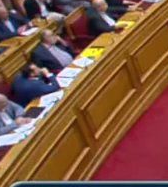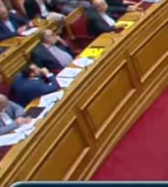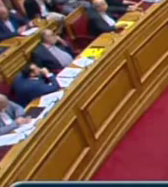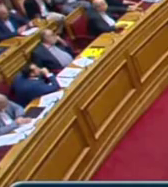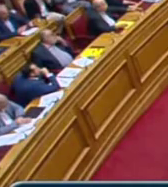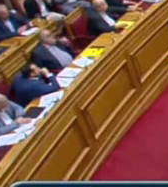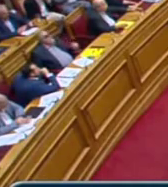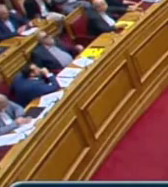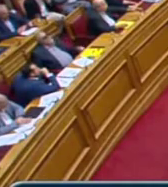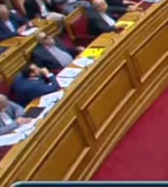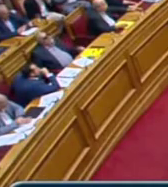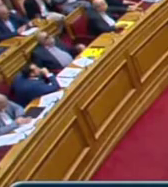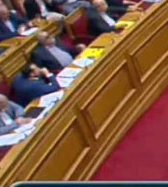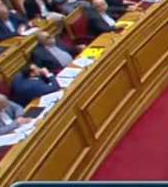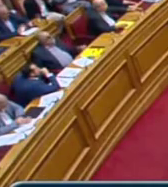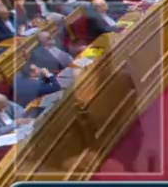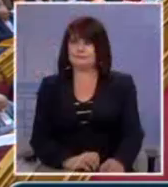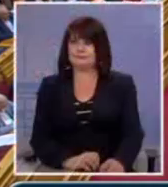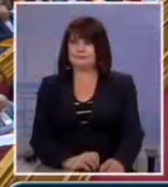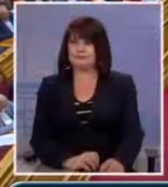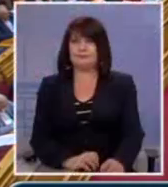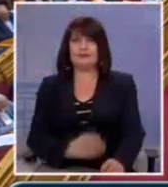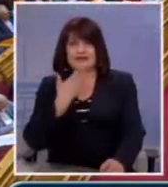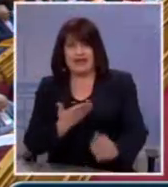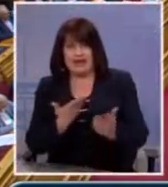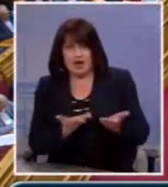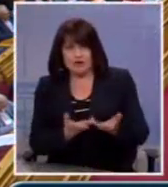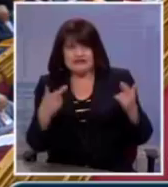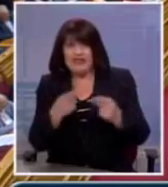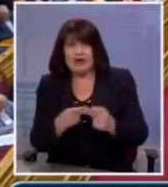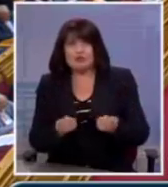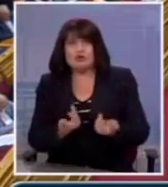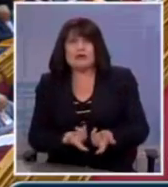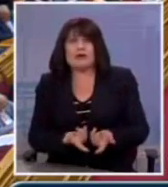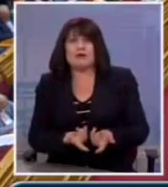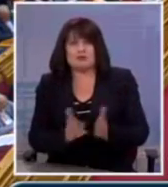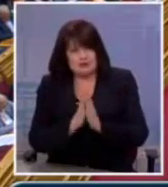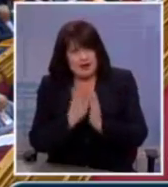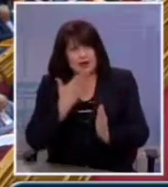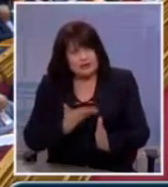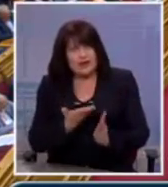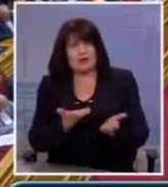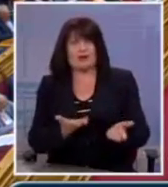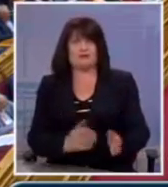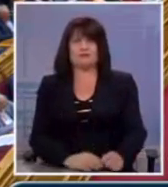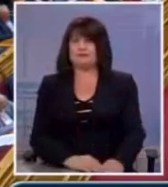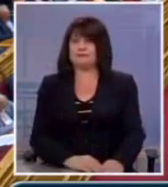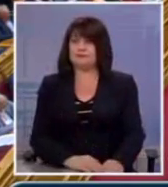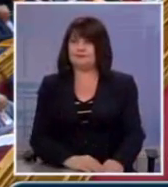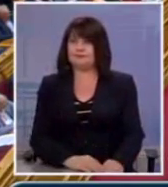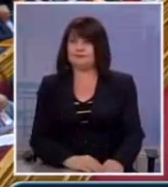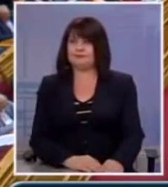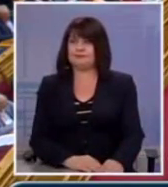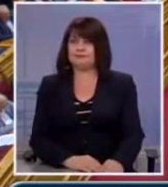Κύριε Θεοδωράκη, ολοκληρώνεται ή να διακόψω? Εγώ ολοκληρώστε. Ολοκληρώστε. Μα δεν